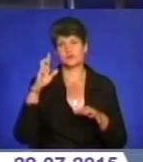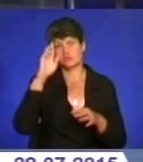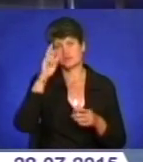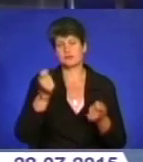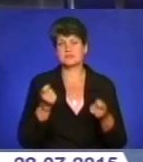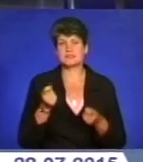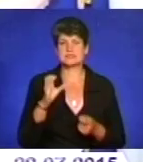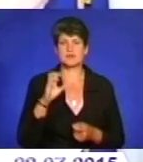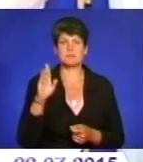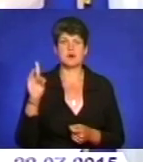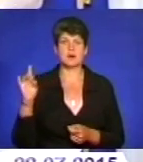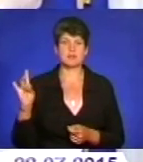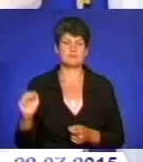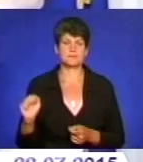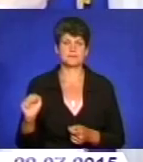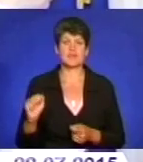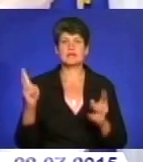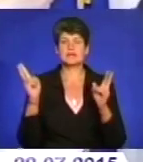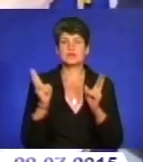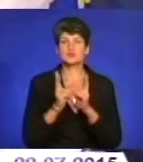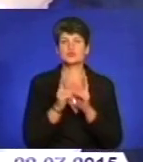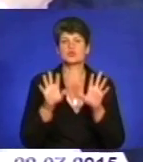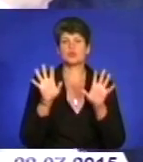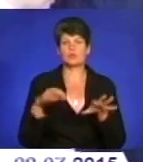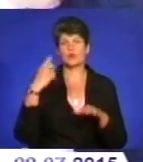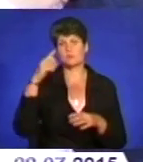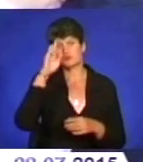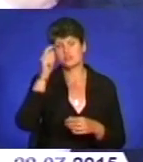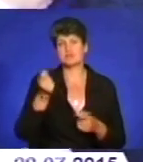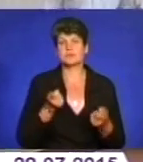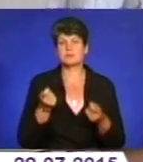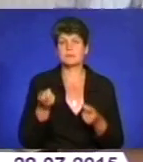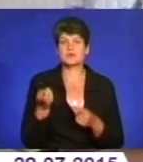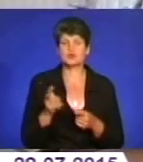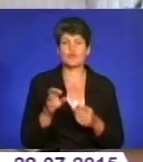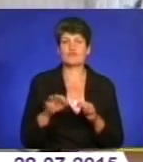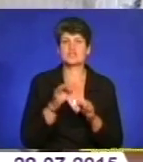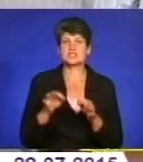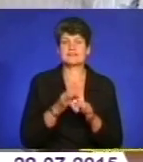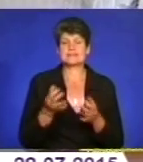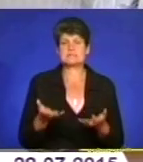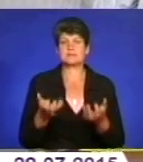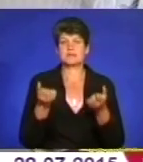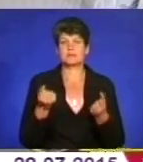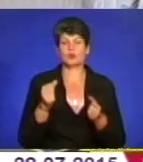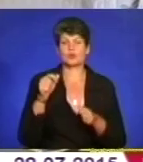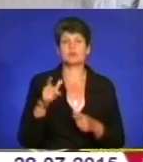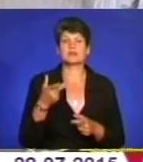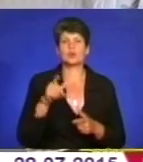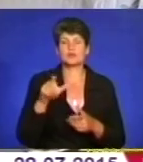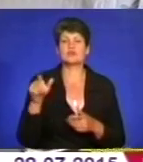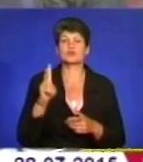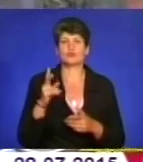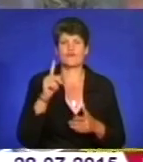Барна. На зустріч з головою облдержадміністрації Іван Блащак прийшов у вишиванці із підтримкою людьми, які найбільше вірили у